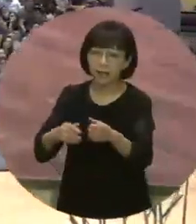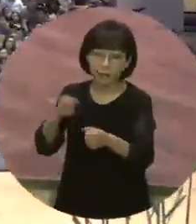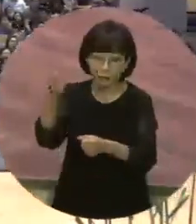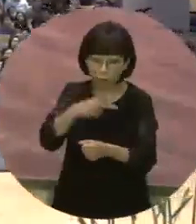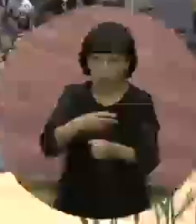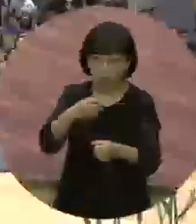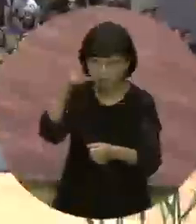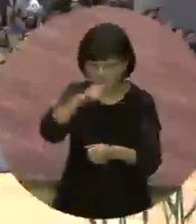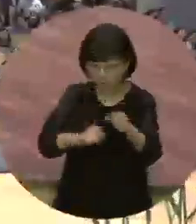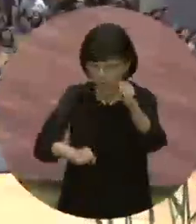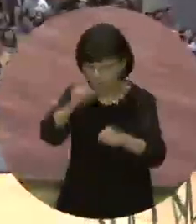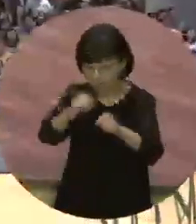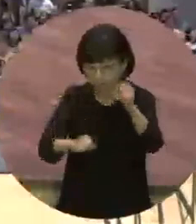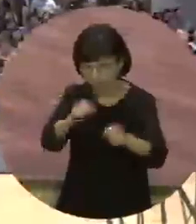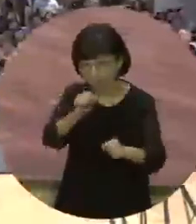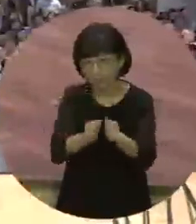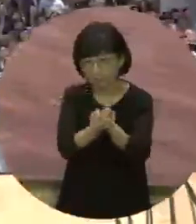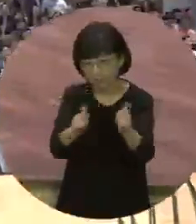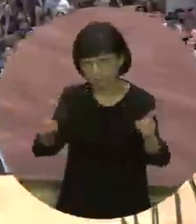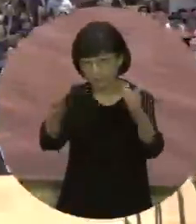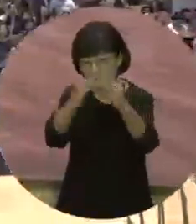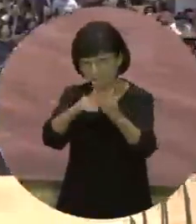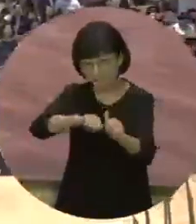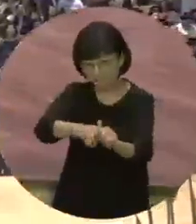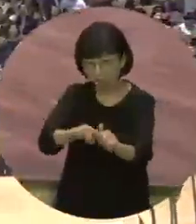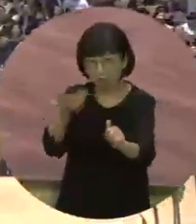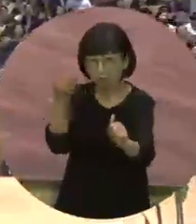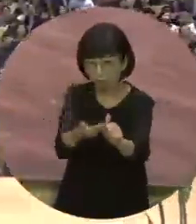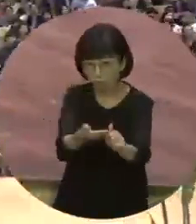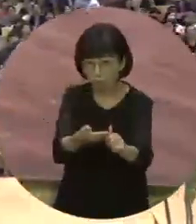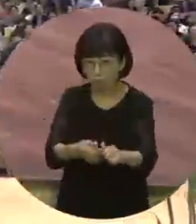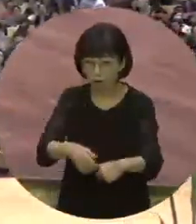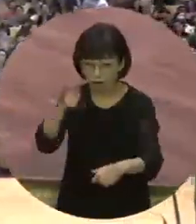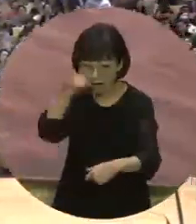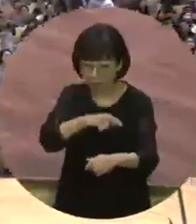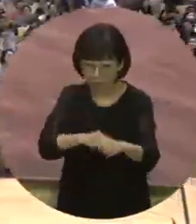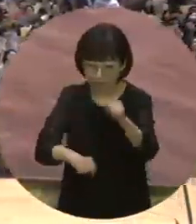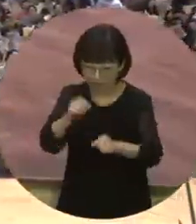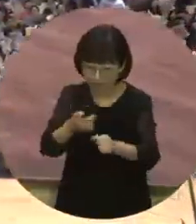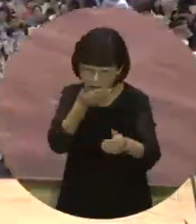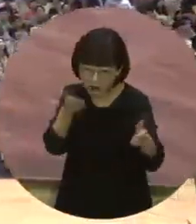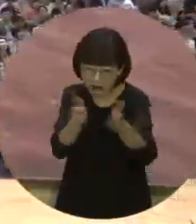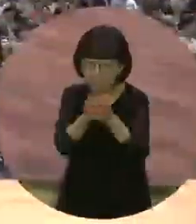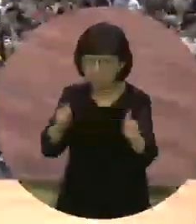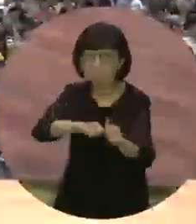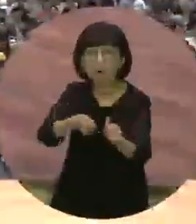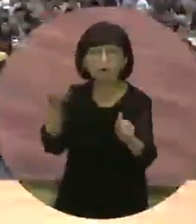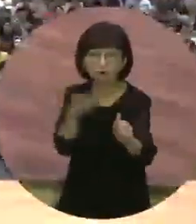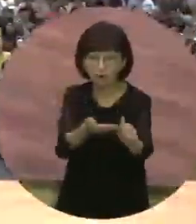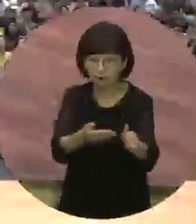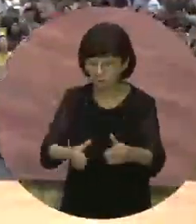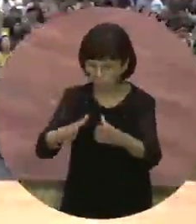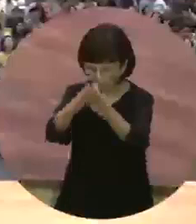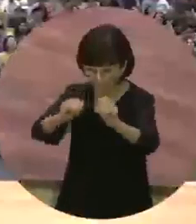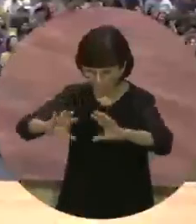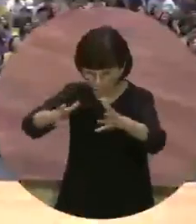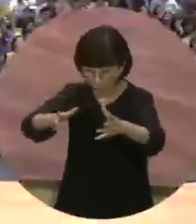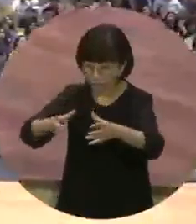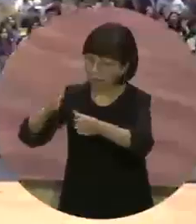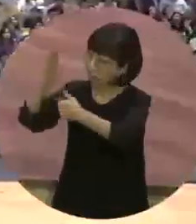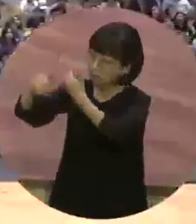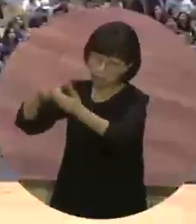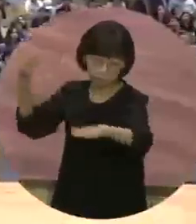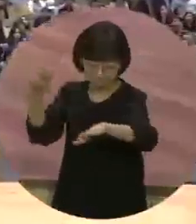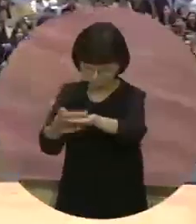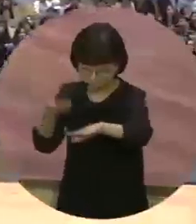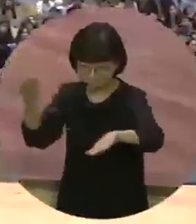악행하는 자들의 집을 치시며 악행을 돕는 자들을 치시리니 애굽은 사람이요 신이 아니며 그들의 말들은